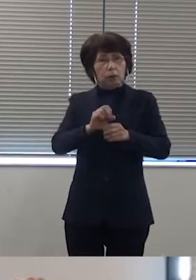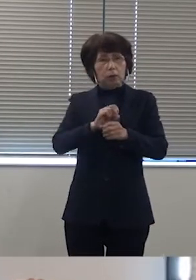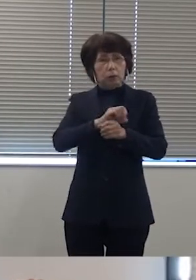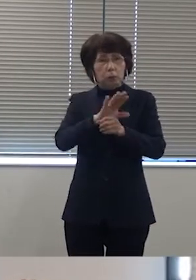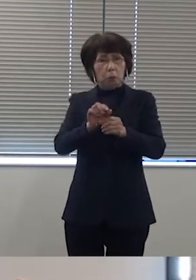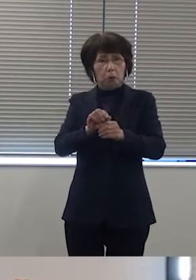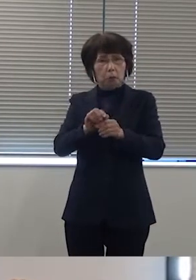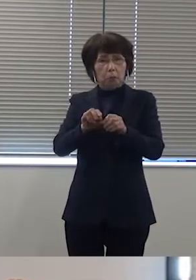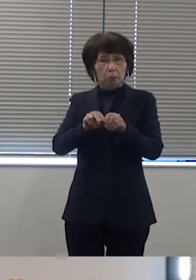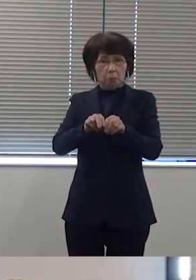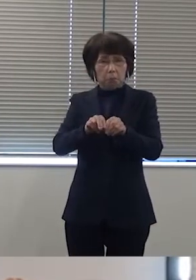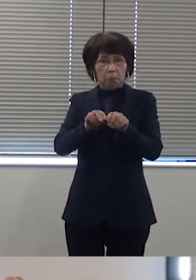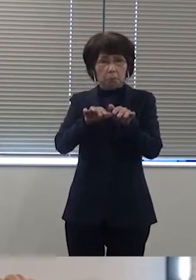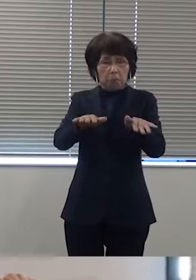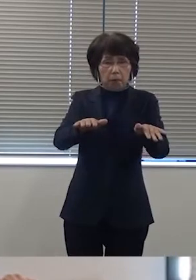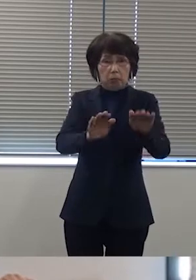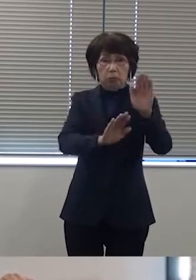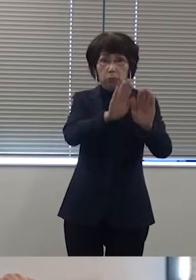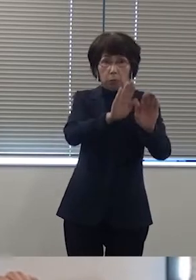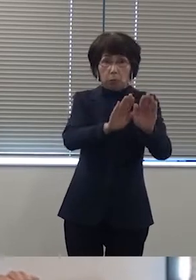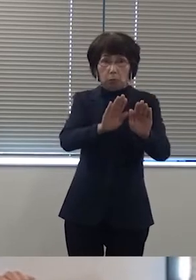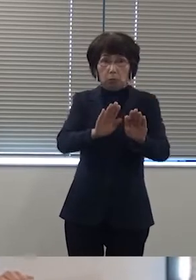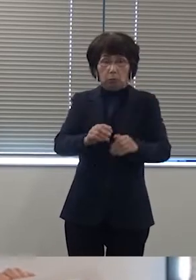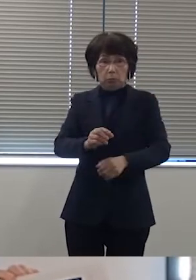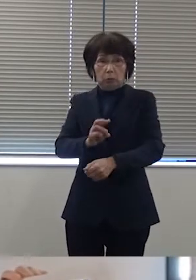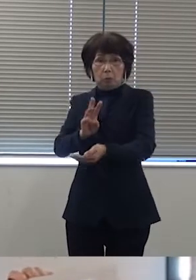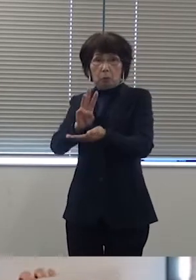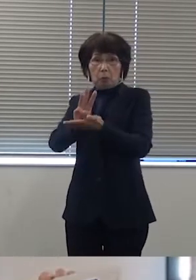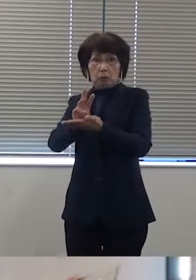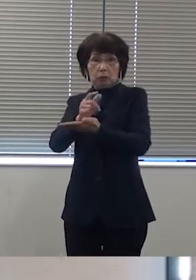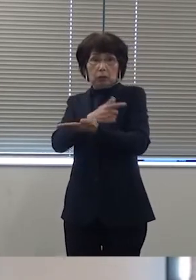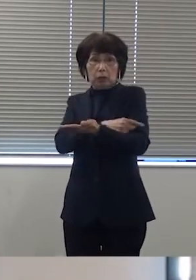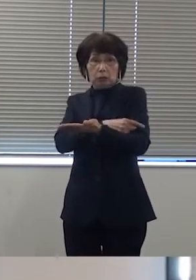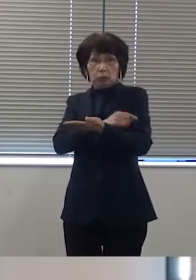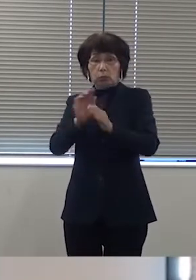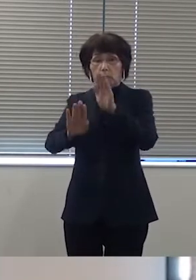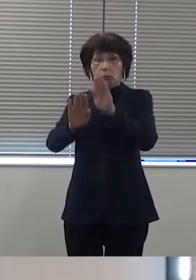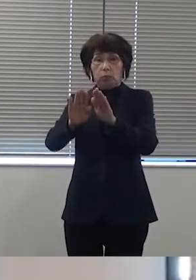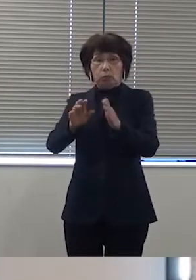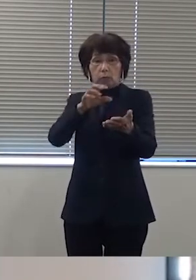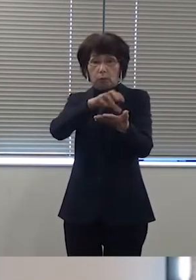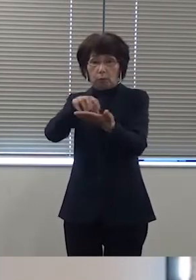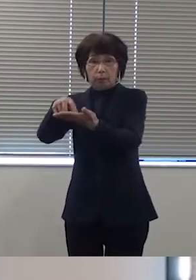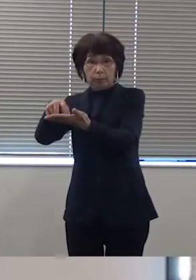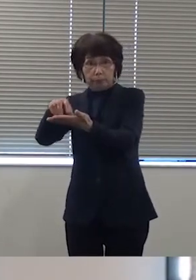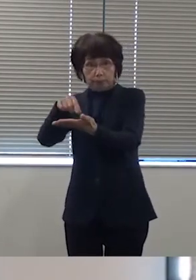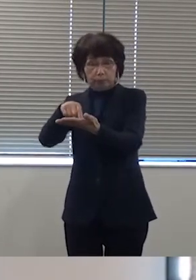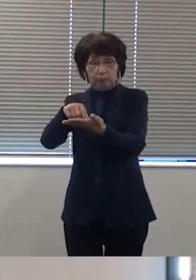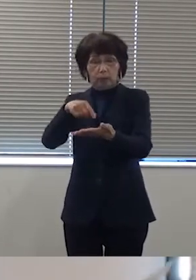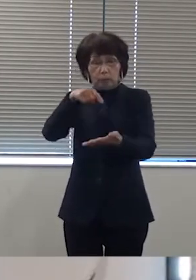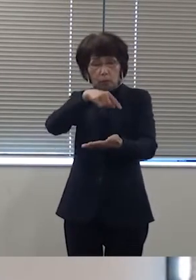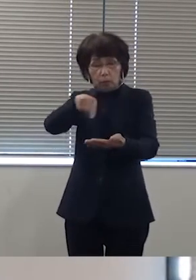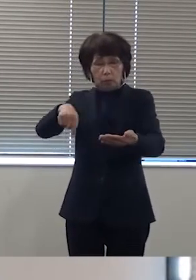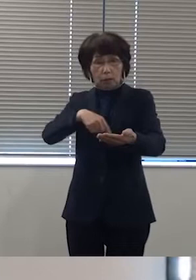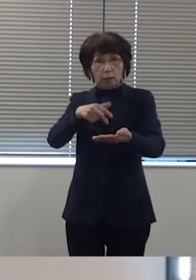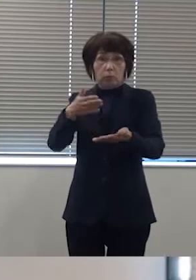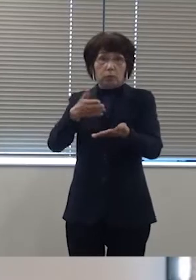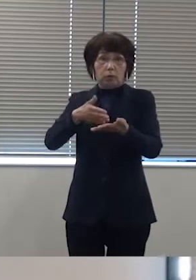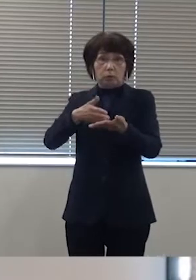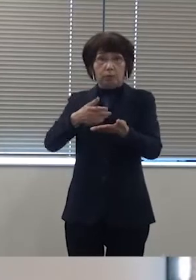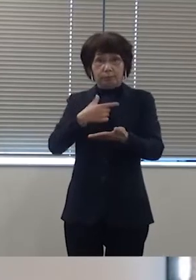況、それと予防接種の状況をちょっとお示しをしてますので、ちょっとこちらの資料でご説明申し上げ